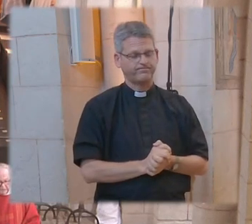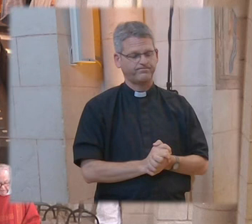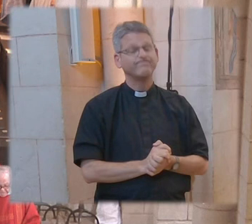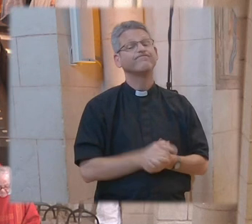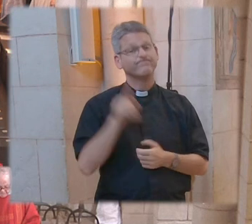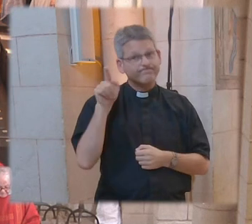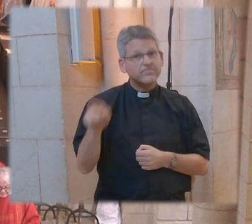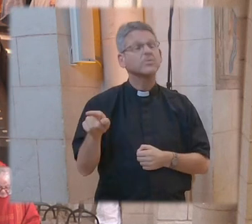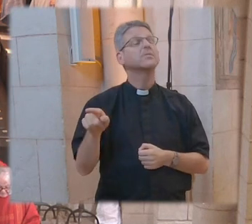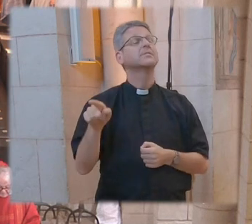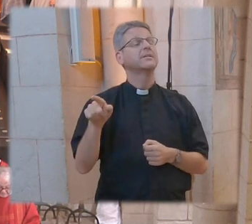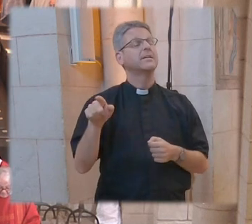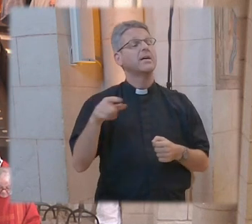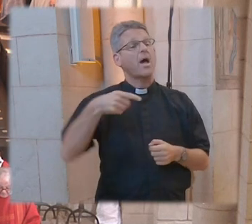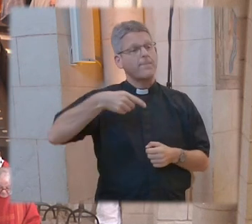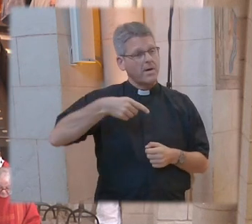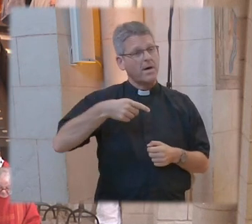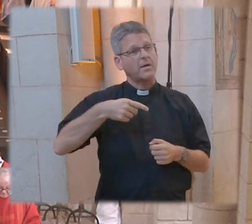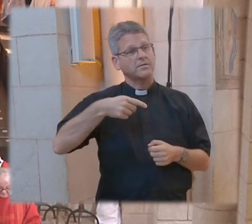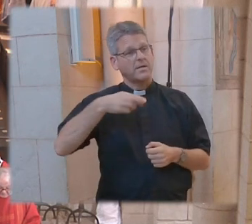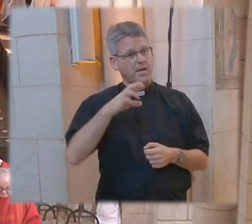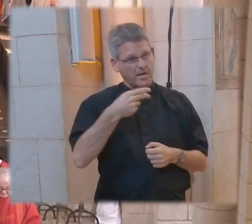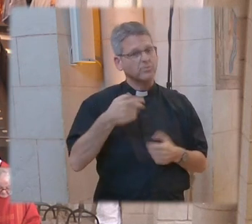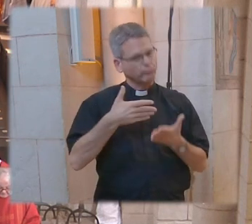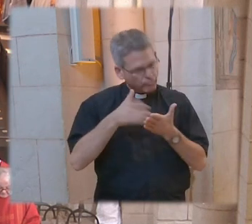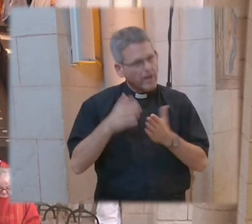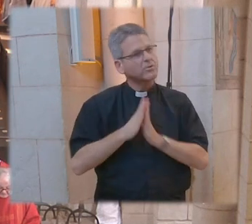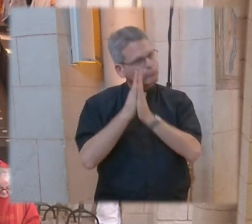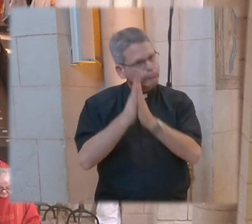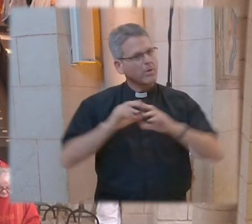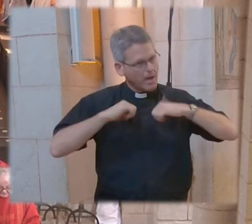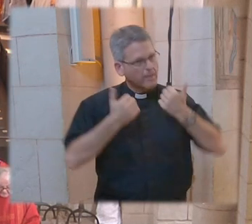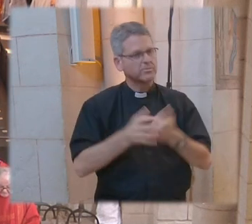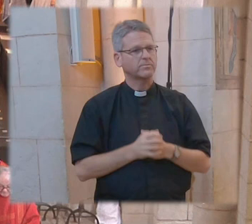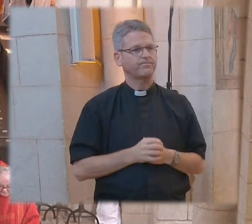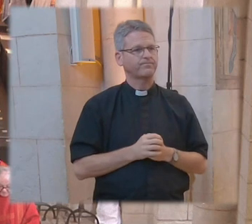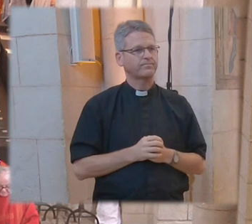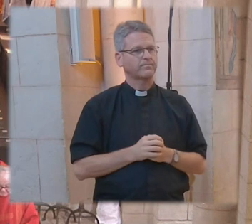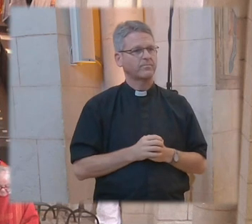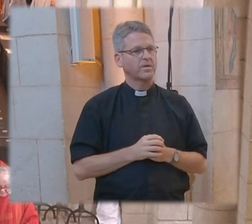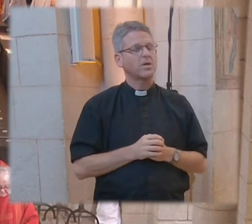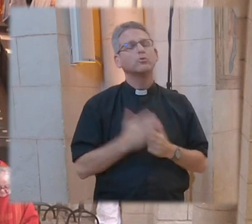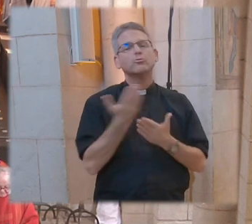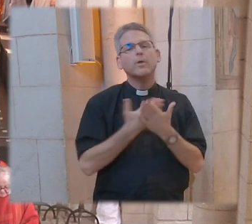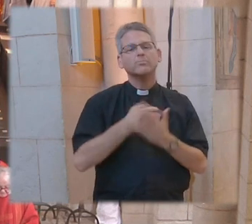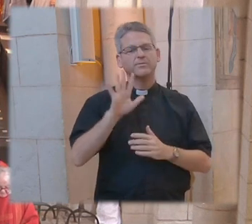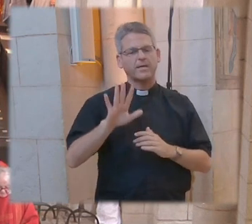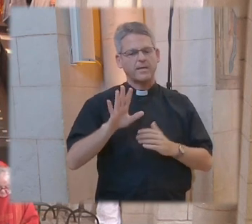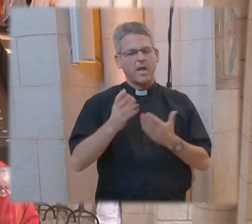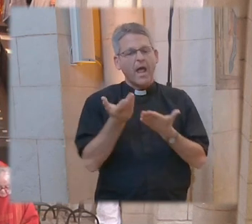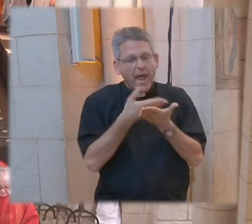Auch hier führte er ein religiöses Leben, teilte seine Lebensmittel mit vielen